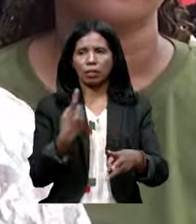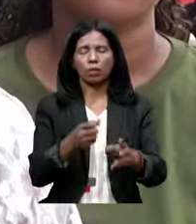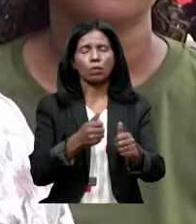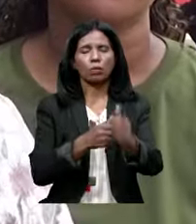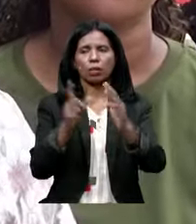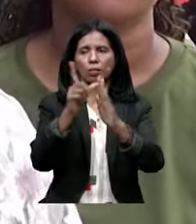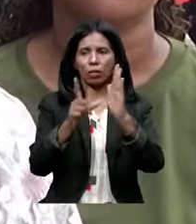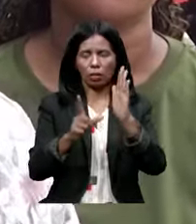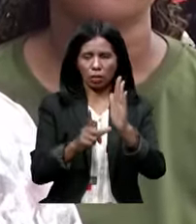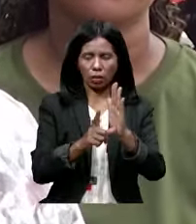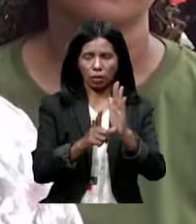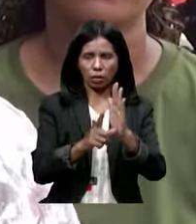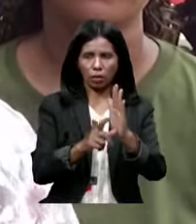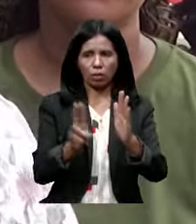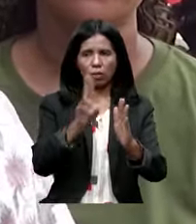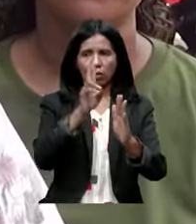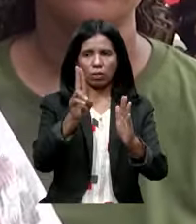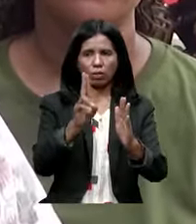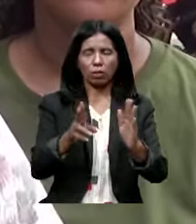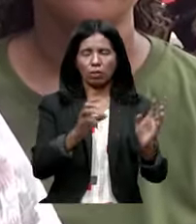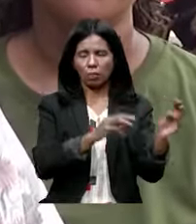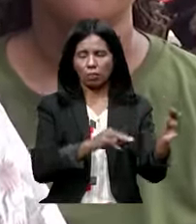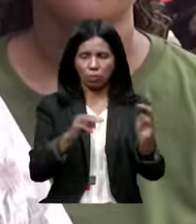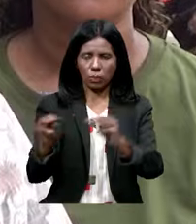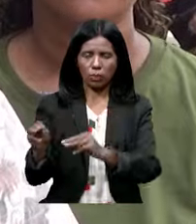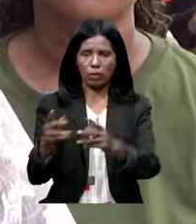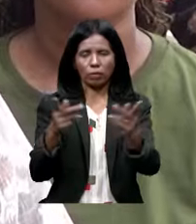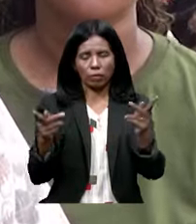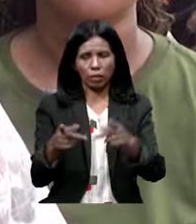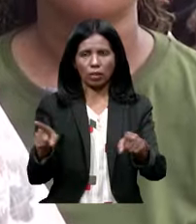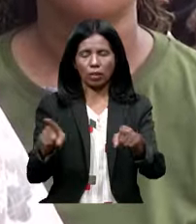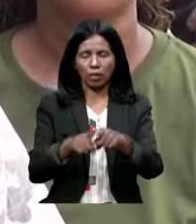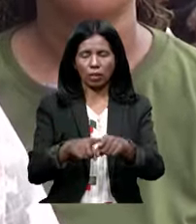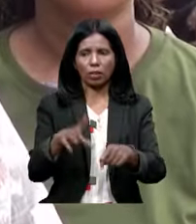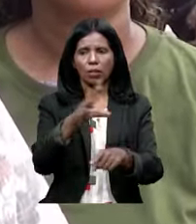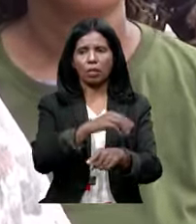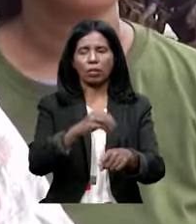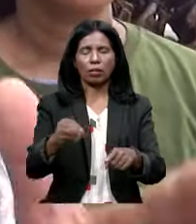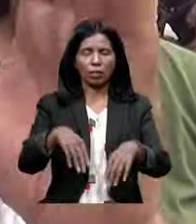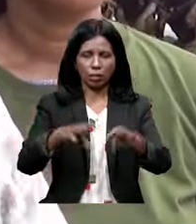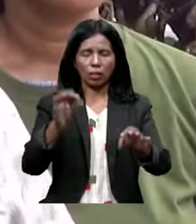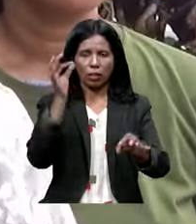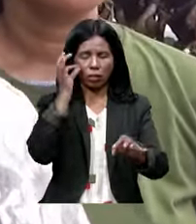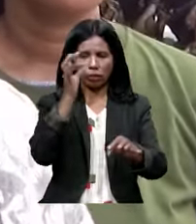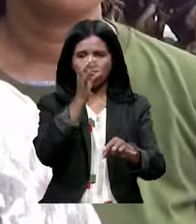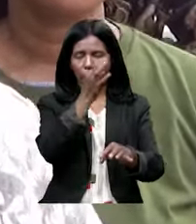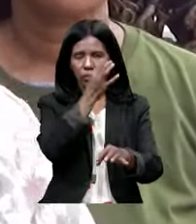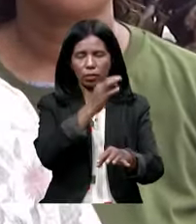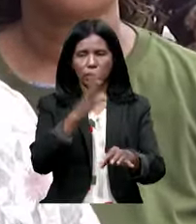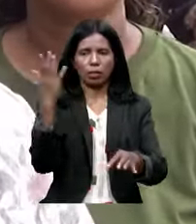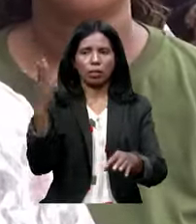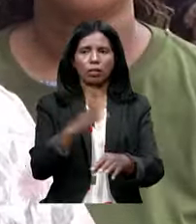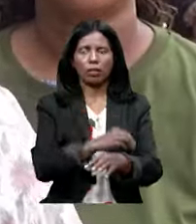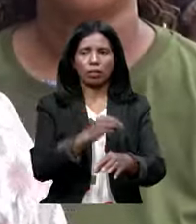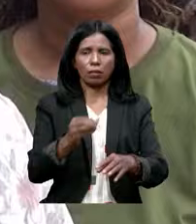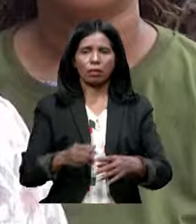kretuli, si muja uja ubra kutuli. Bahu tiha fating anesang di testor, ai fuang nian, iha pante kelapa, iha stranger